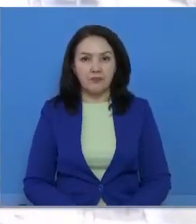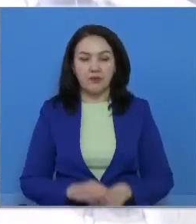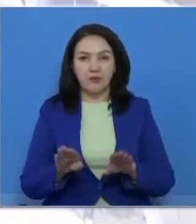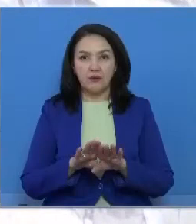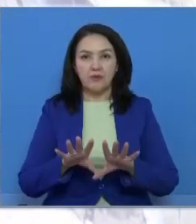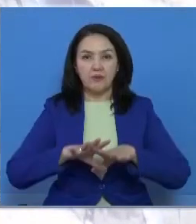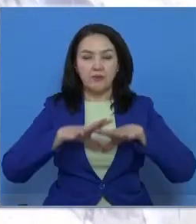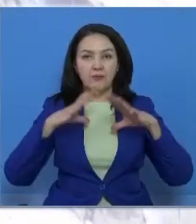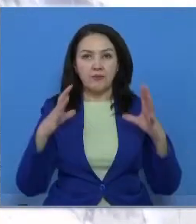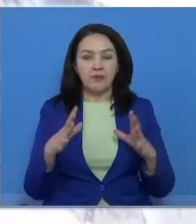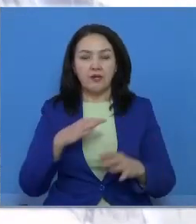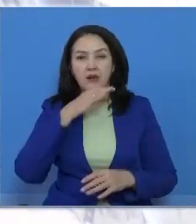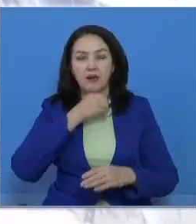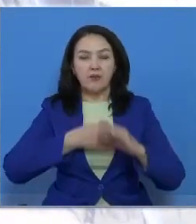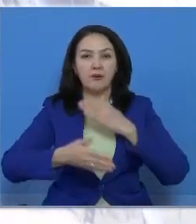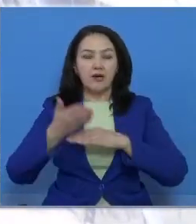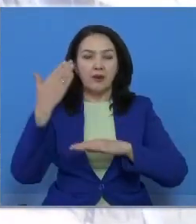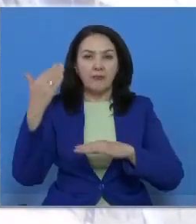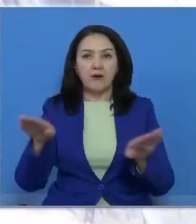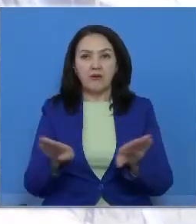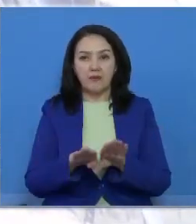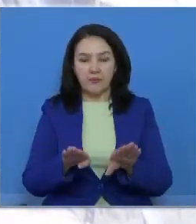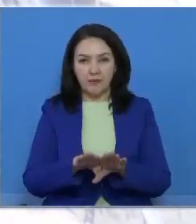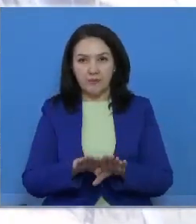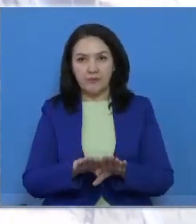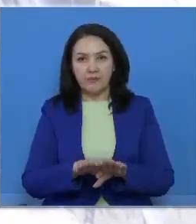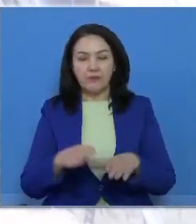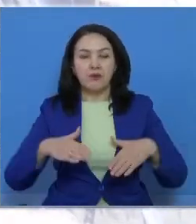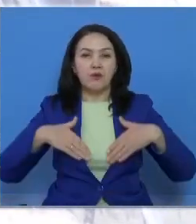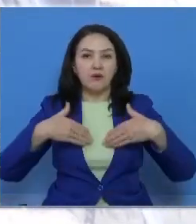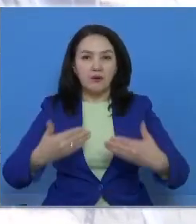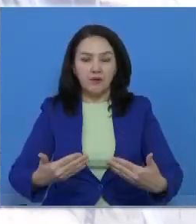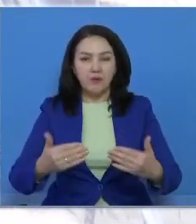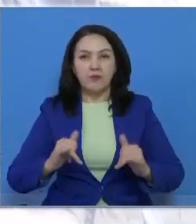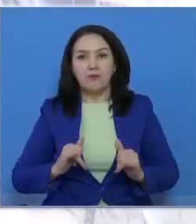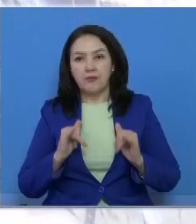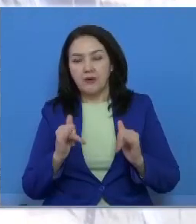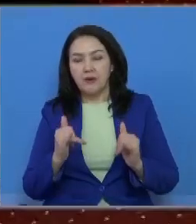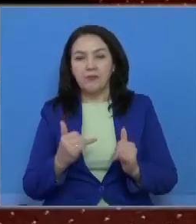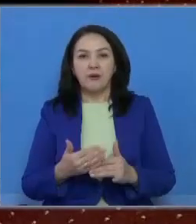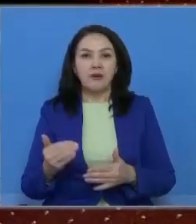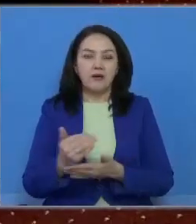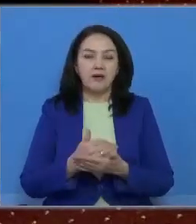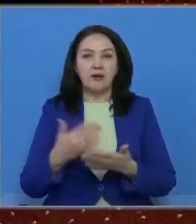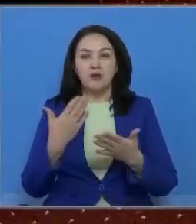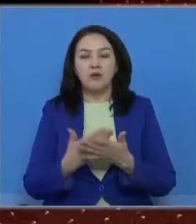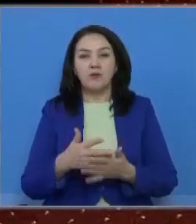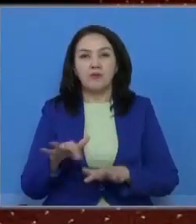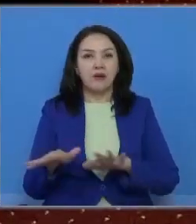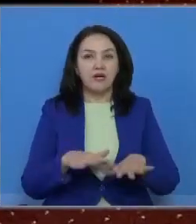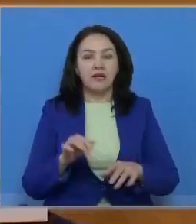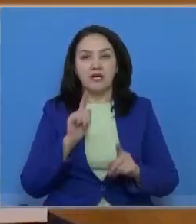мына үлкен бабаларымызды ел осы жерде құрметтеуге жиналып отырмыз. Онан соң іс-шара